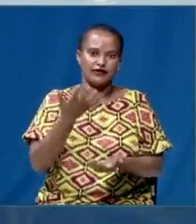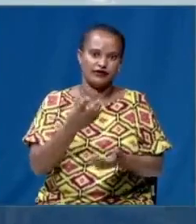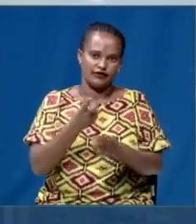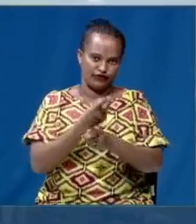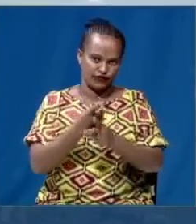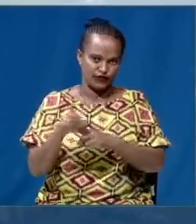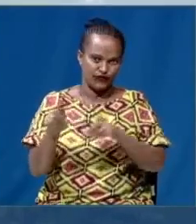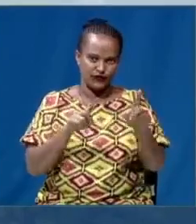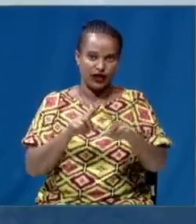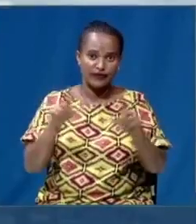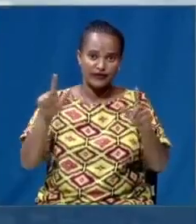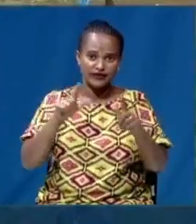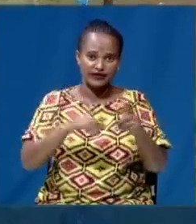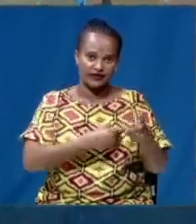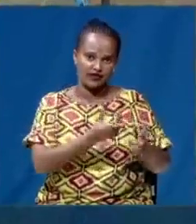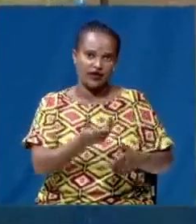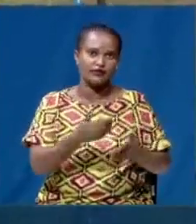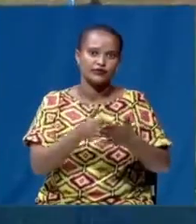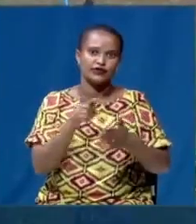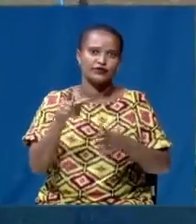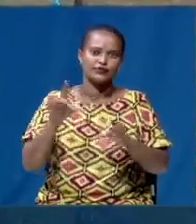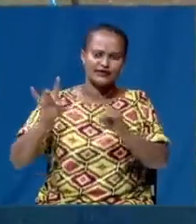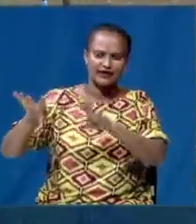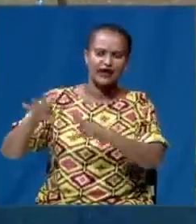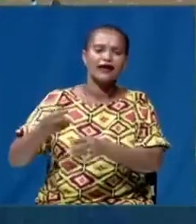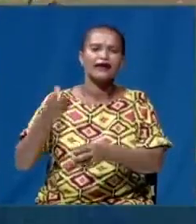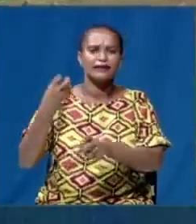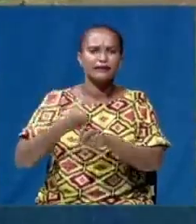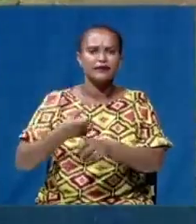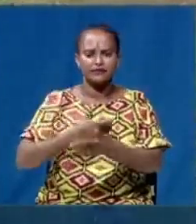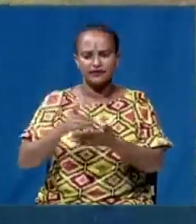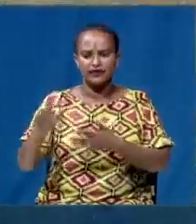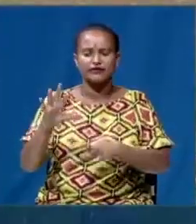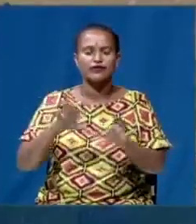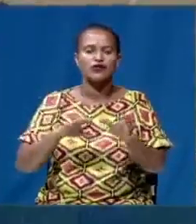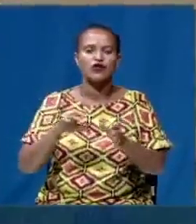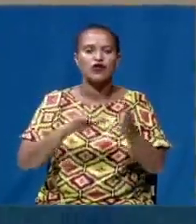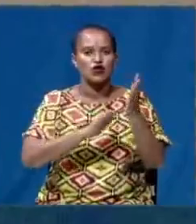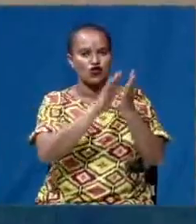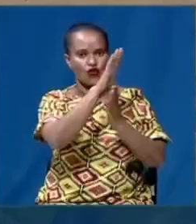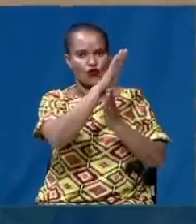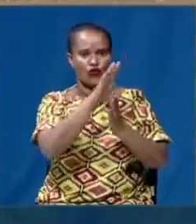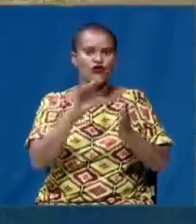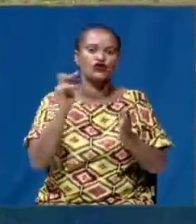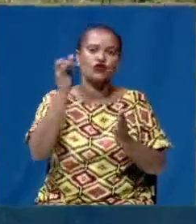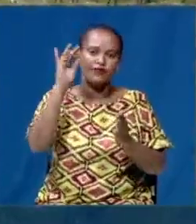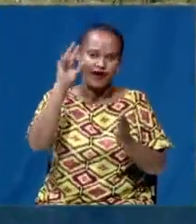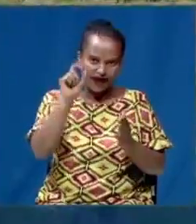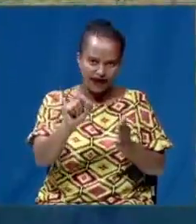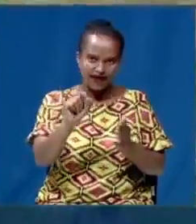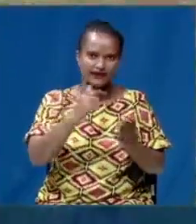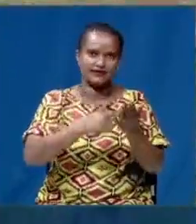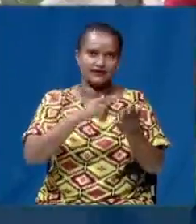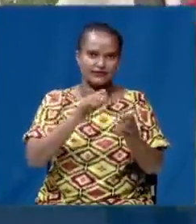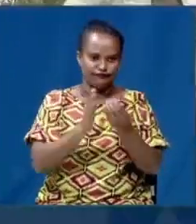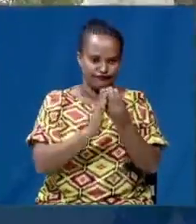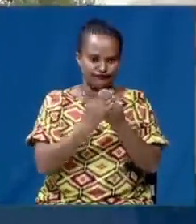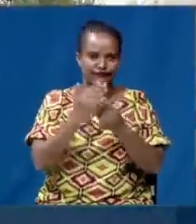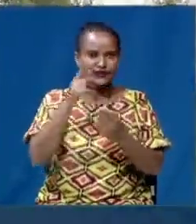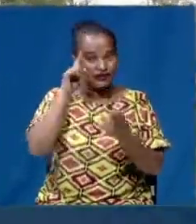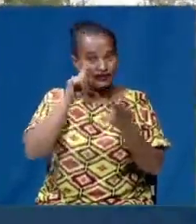እውን ዓብዪ ዕንወት ኣብፅሒ እዩ። ብፀላኢ ከቢድ ብርሰት ዝበፅሖ ጎቦ ጮምዓ ንምሕዋይን ዝተሓሰበሉ ዕላማ